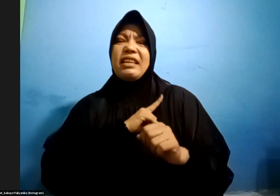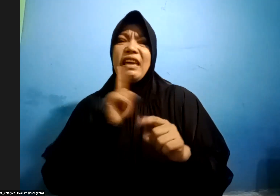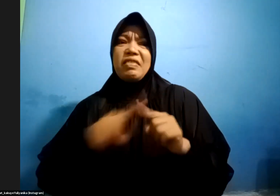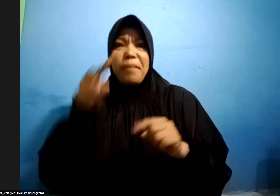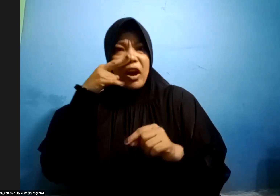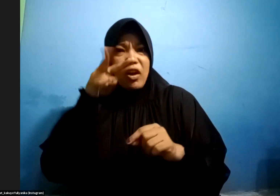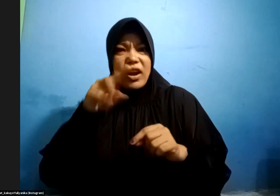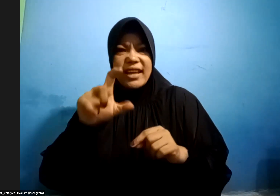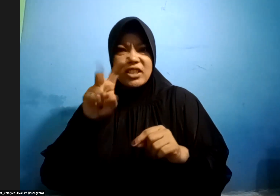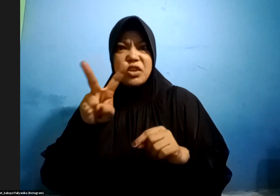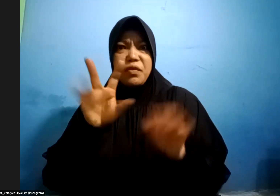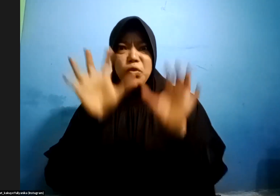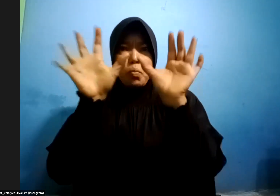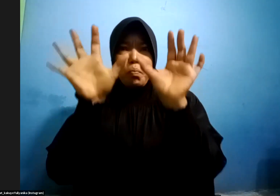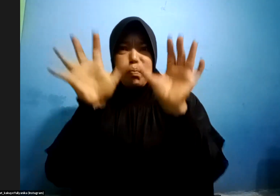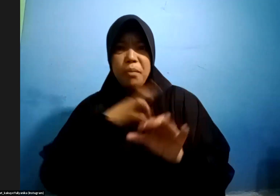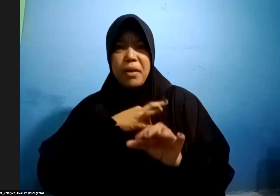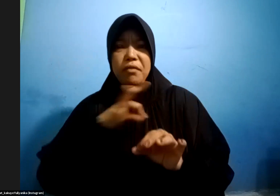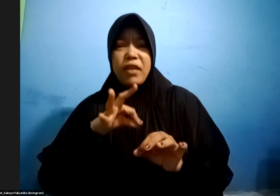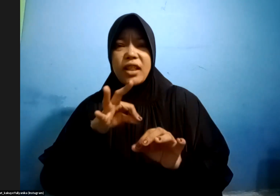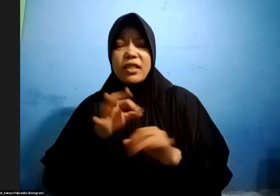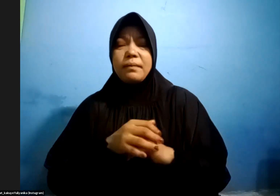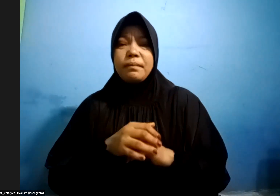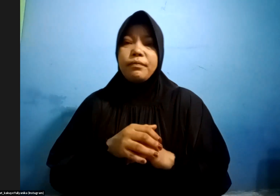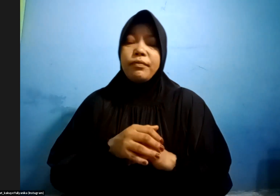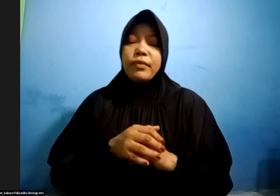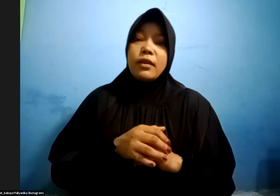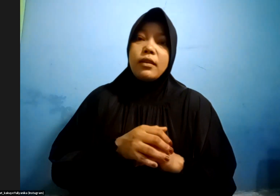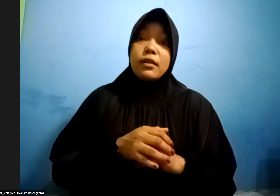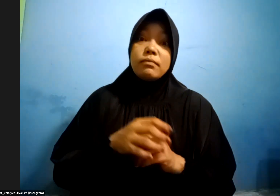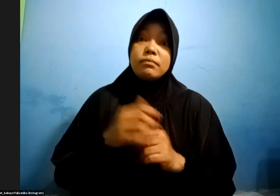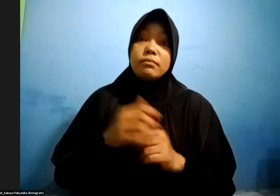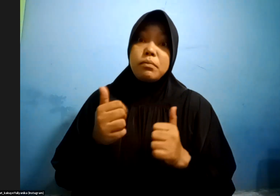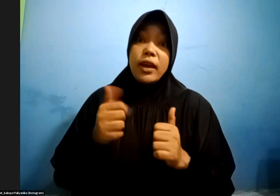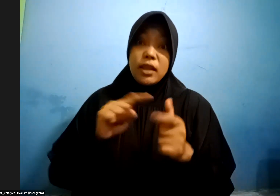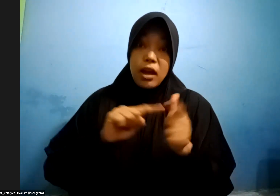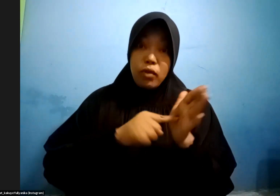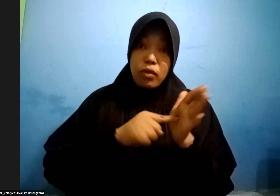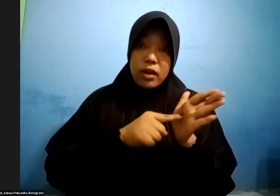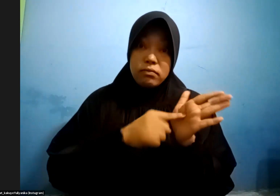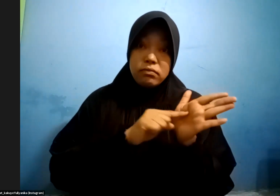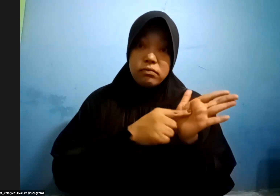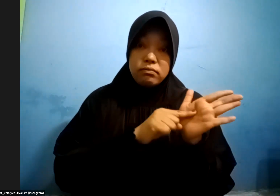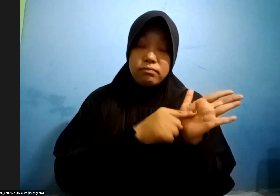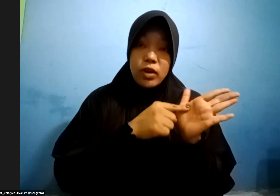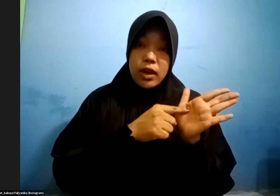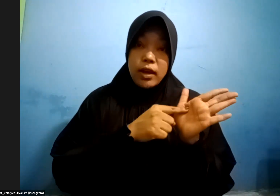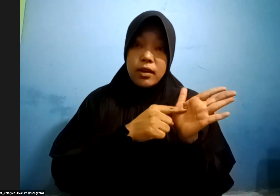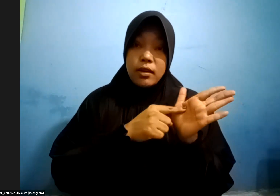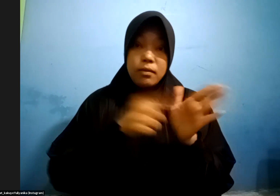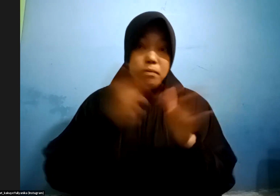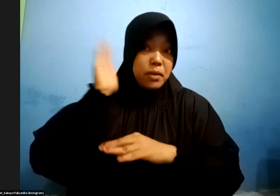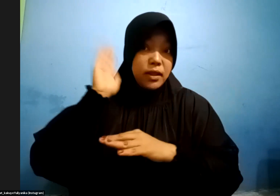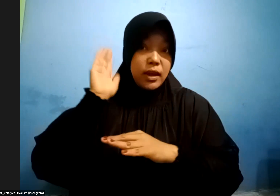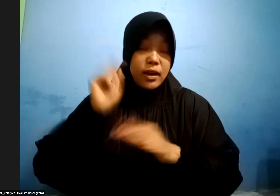banyak orang itu ya Dokter Dini ya. Dokter, boleh kita mulai acaranya, materinya, Bapak